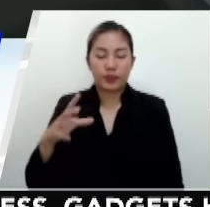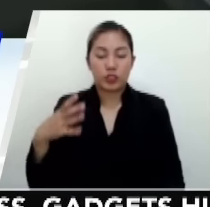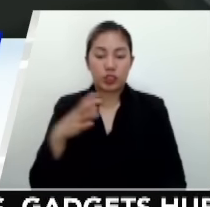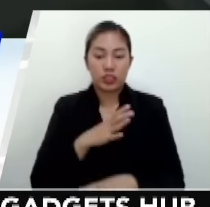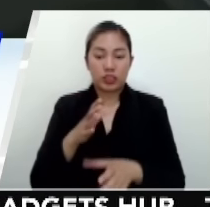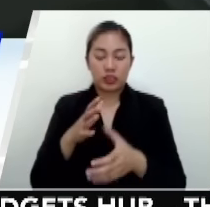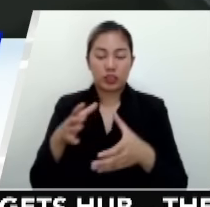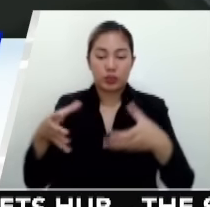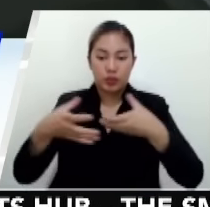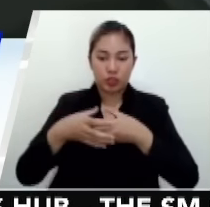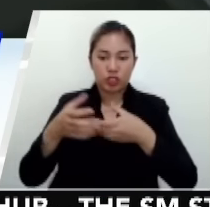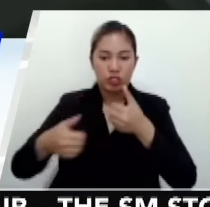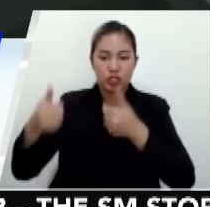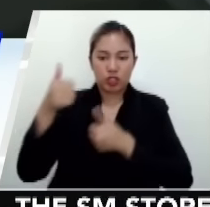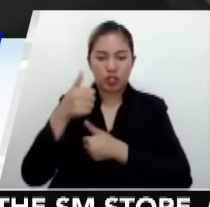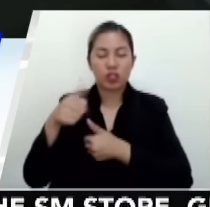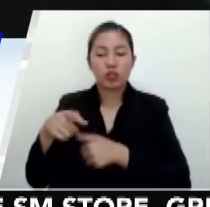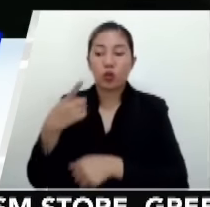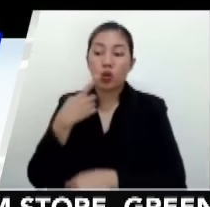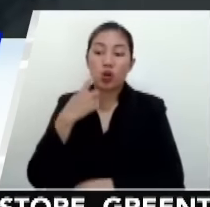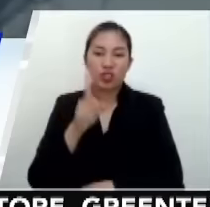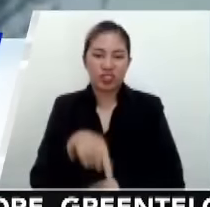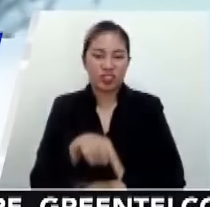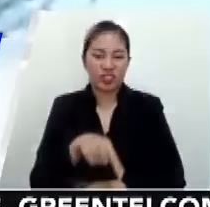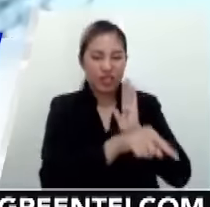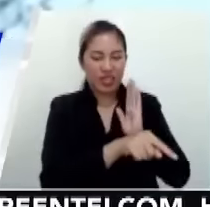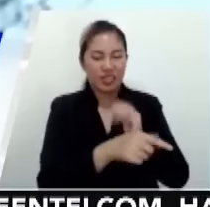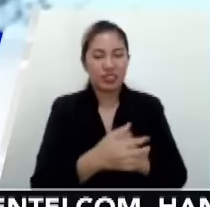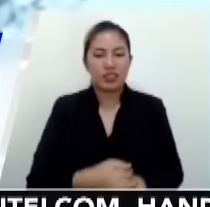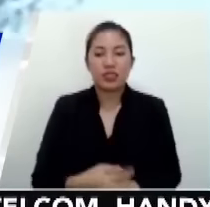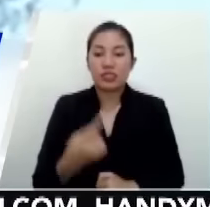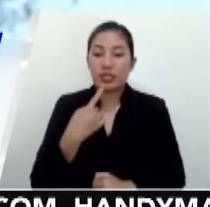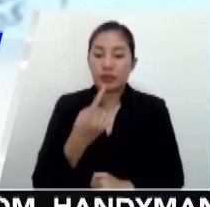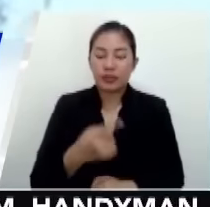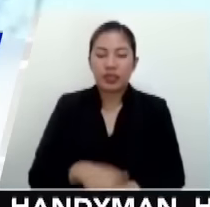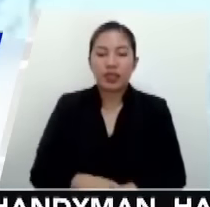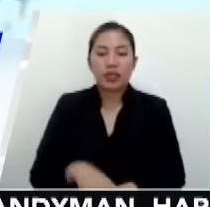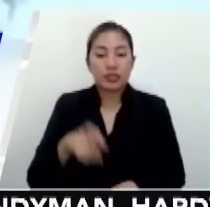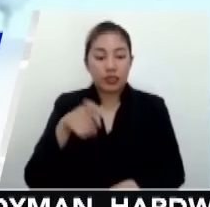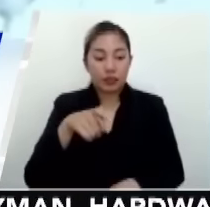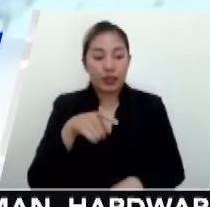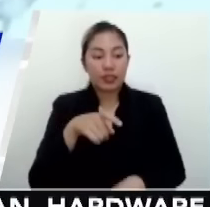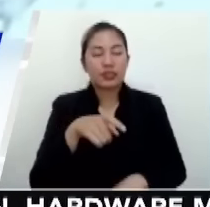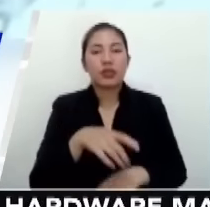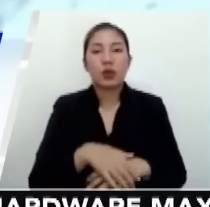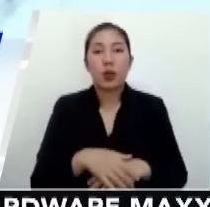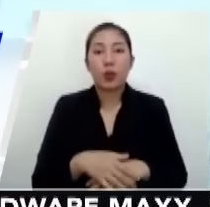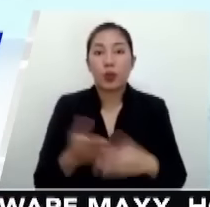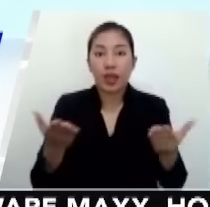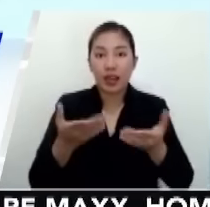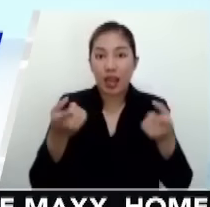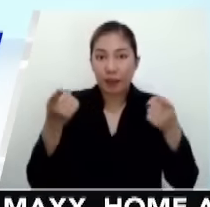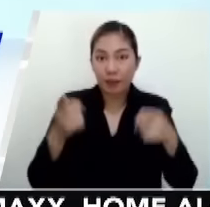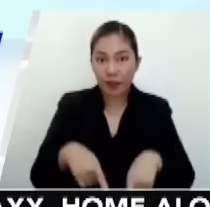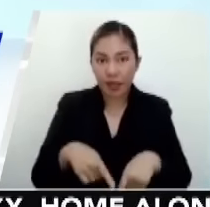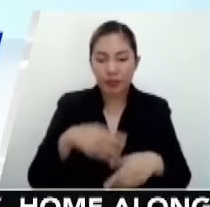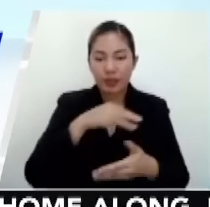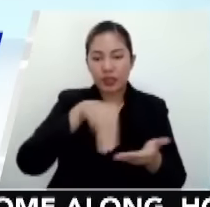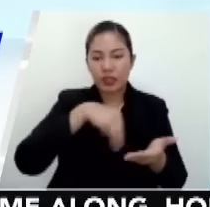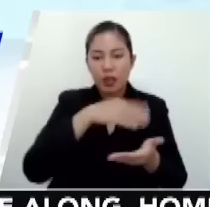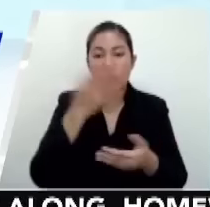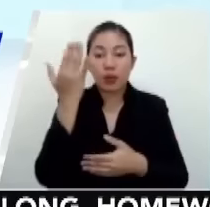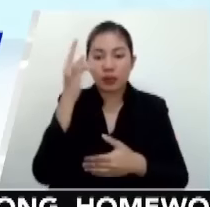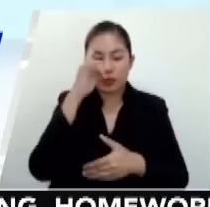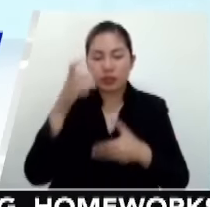si Barayuga. Ang bilin daw sa kanya ni Leonardo, kailangan sa mandaluyong mangyari ang pananambang dahil malapit si Garma sa nooy hepe